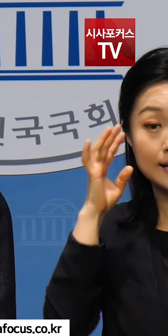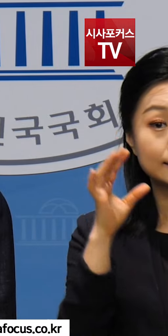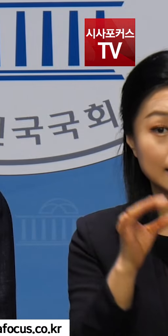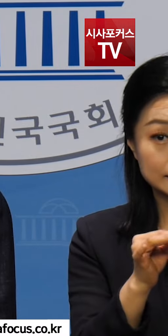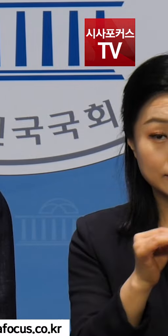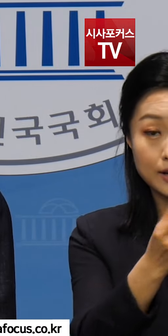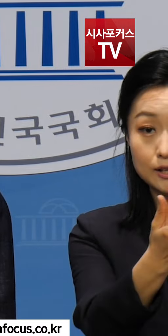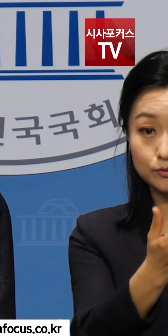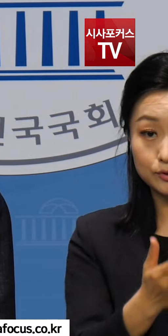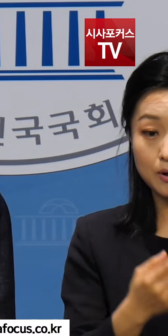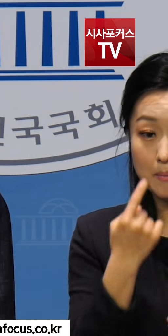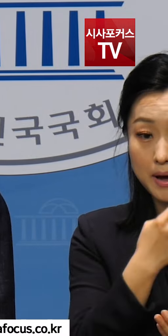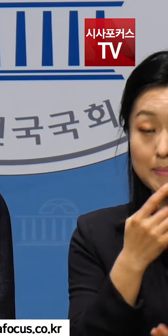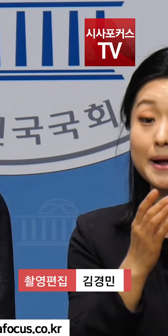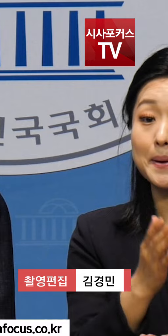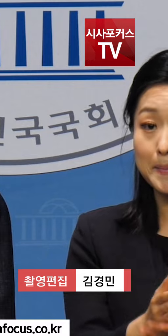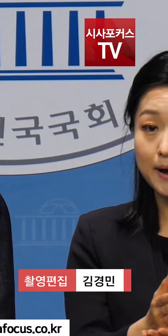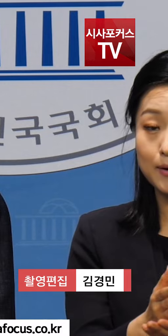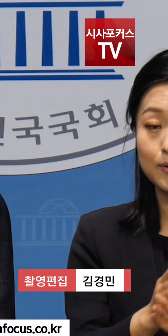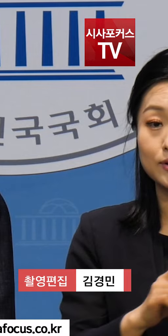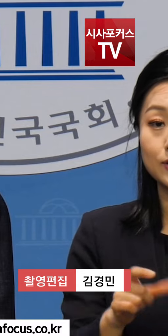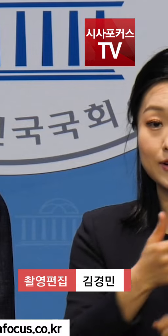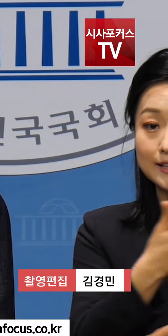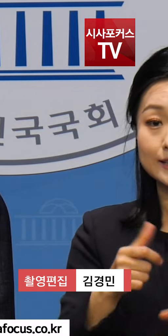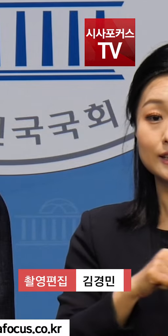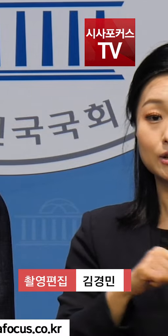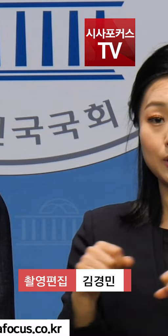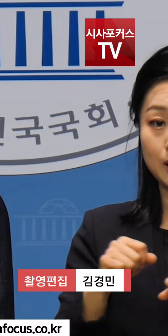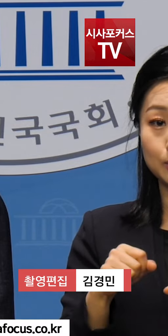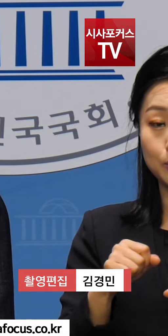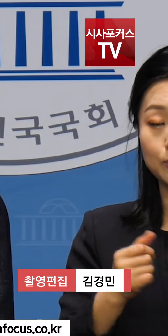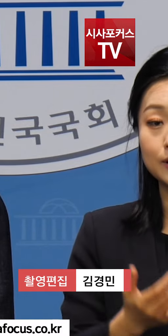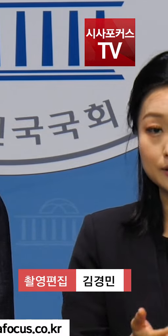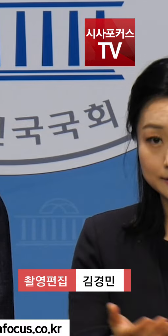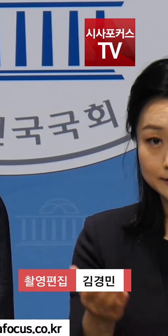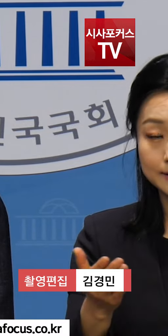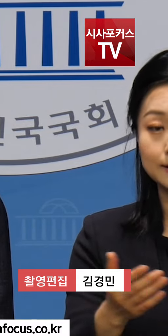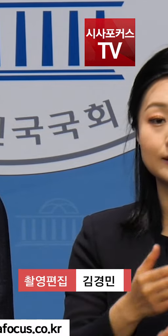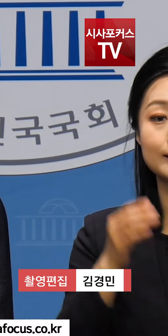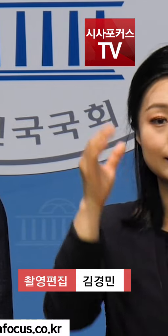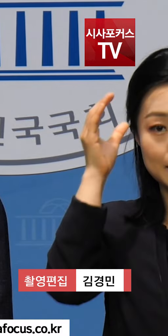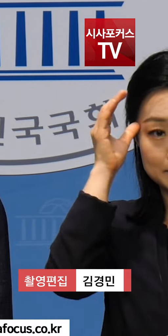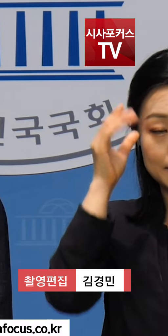얕은 말보다 더 큰 울림을 국민에게 주기를 진심으로